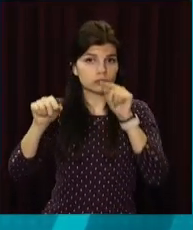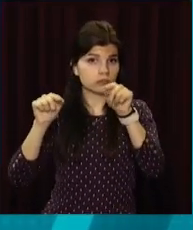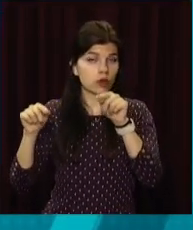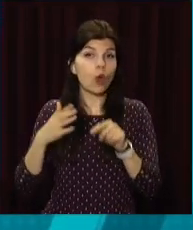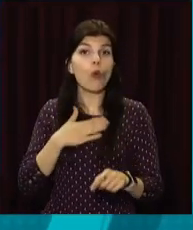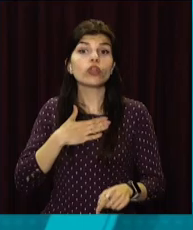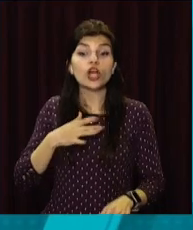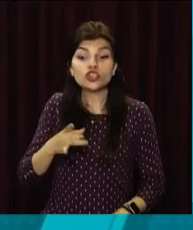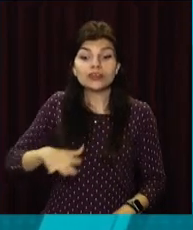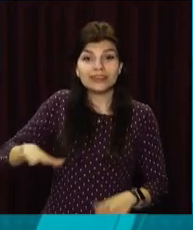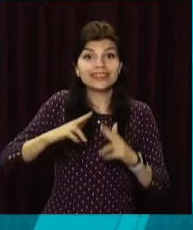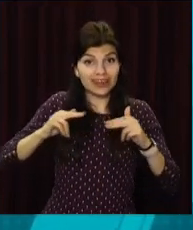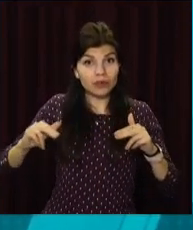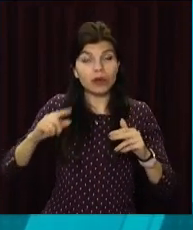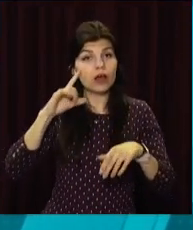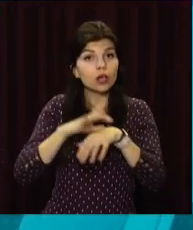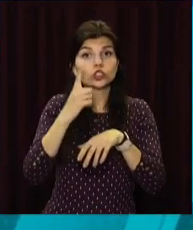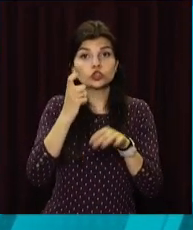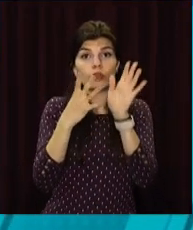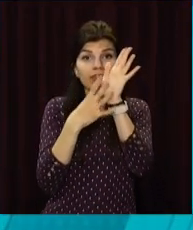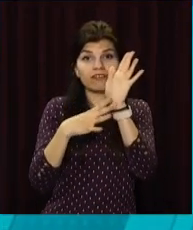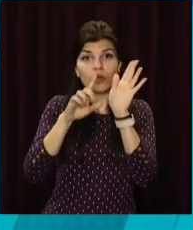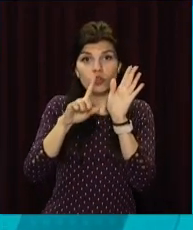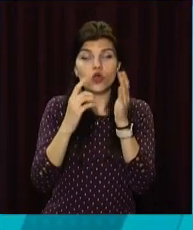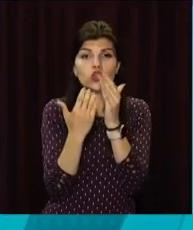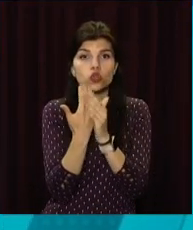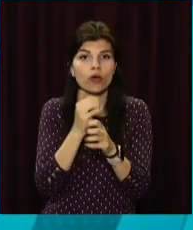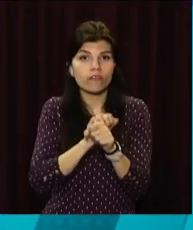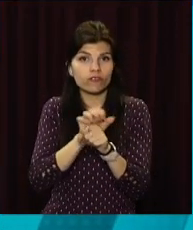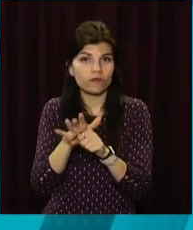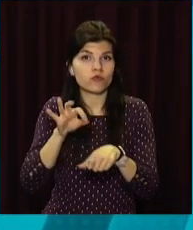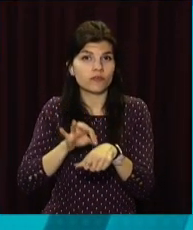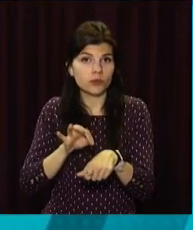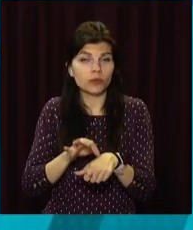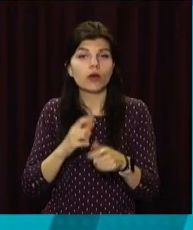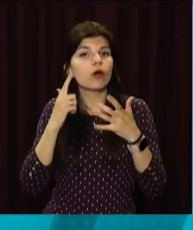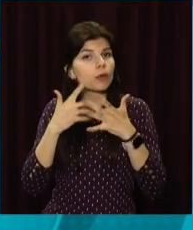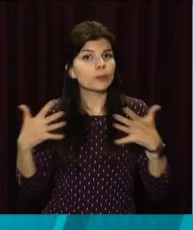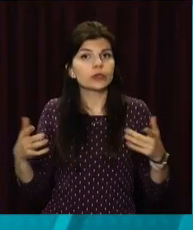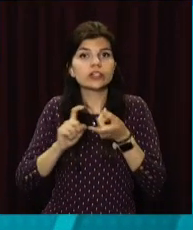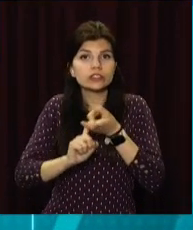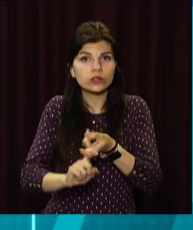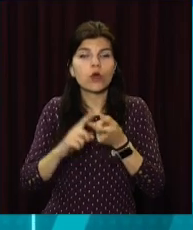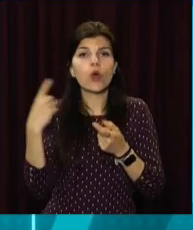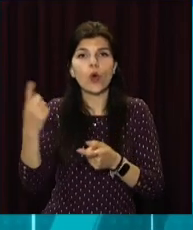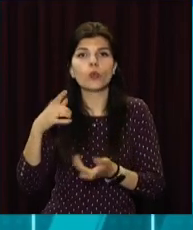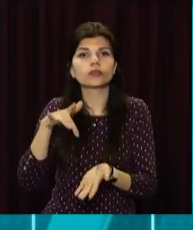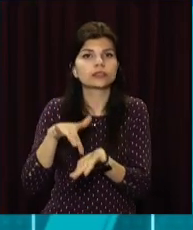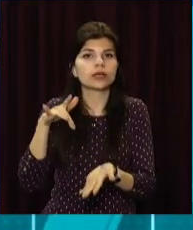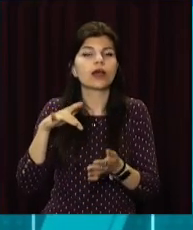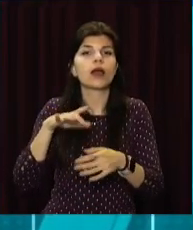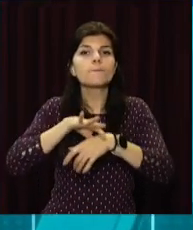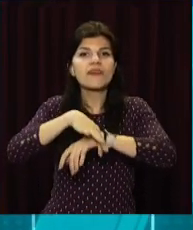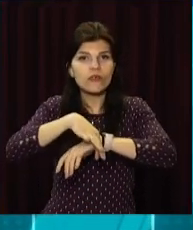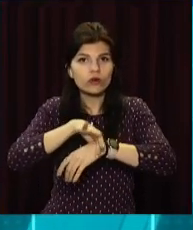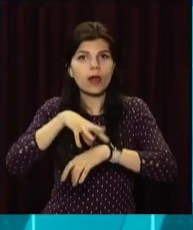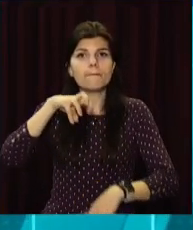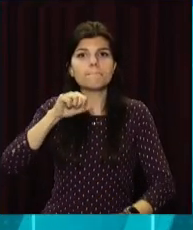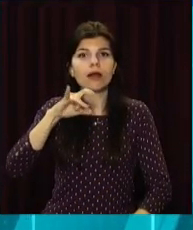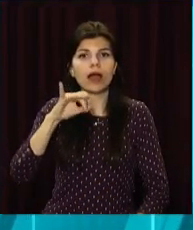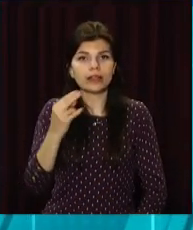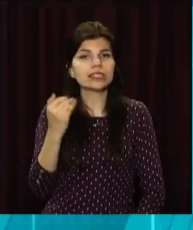нашому регіоні діагностували 191 новий випадок хвороби. Найбільше заражених в обласному центрі, Павлограді,